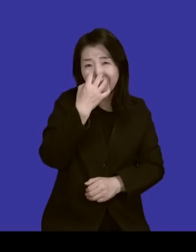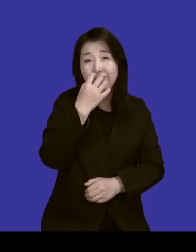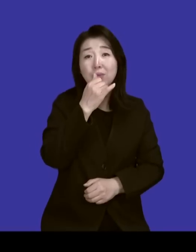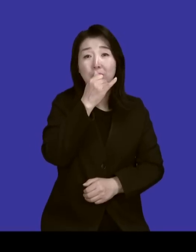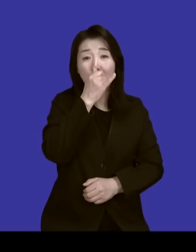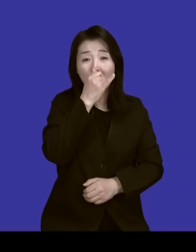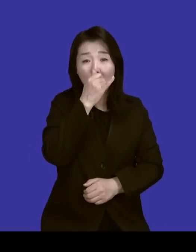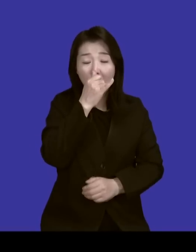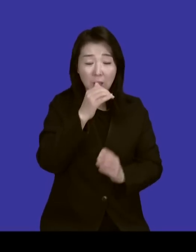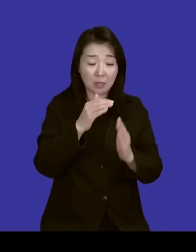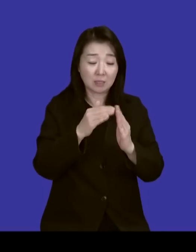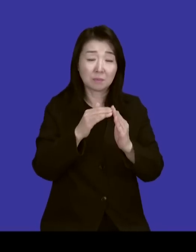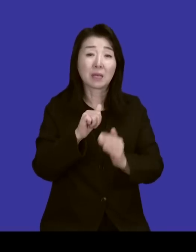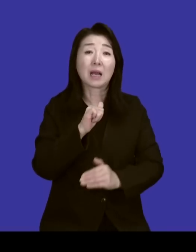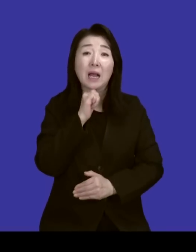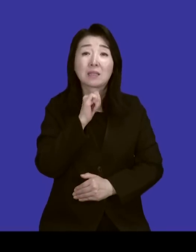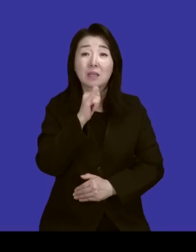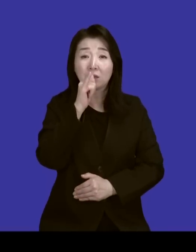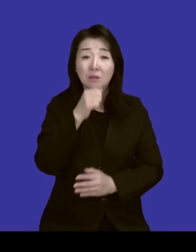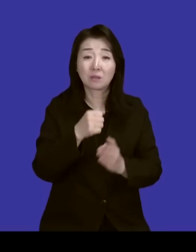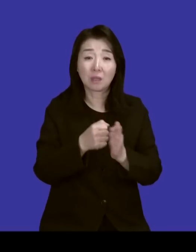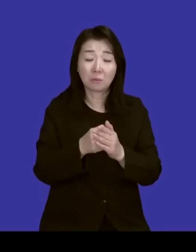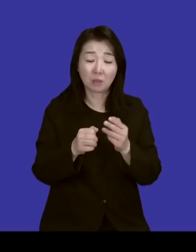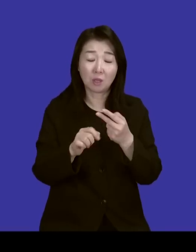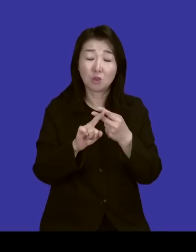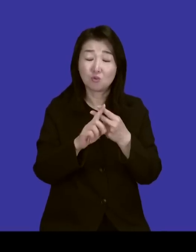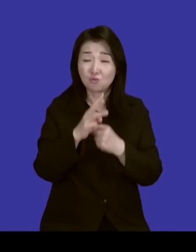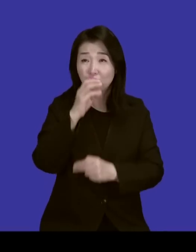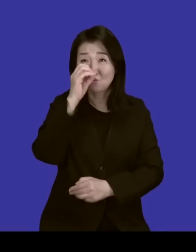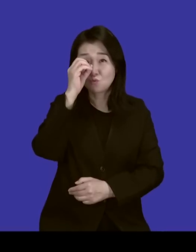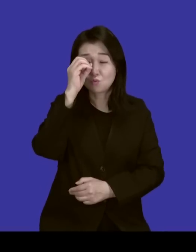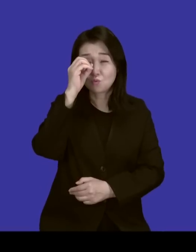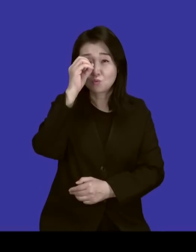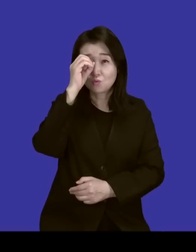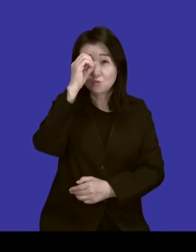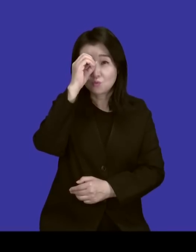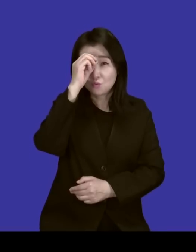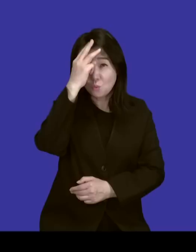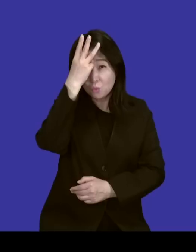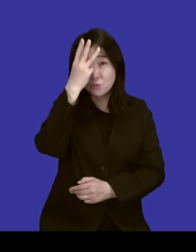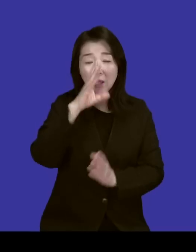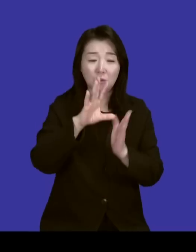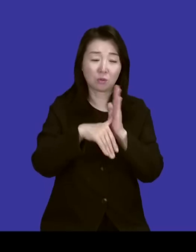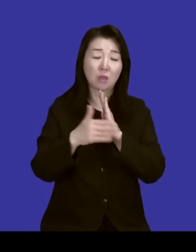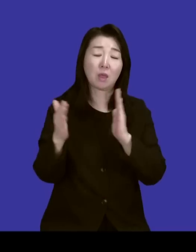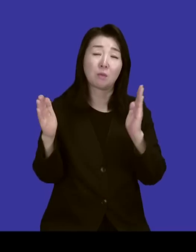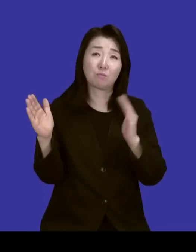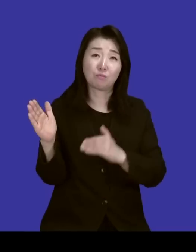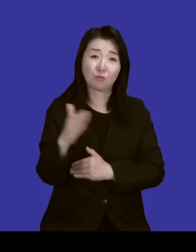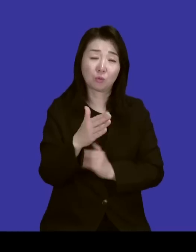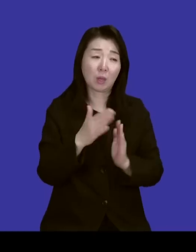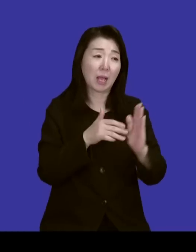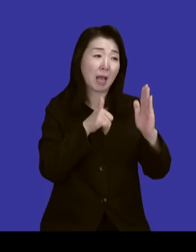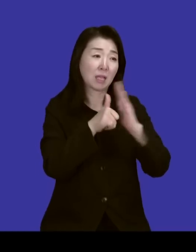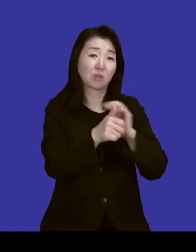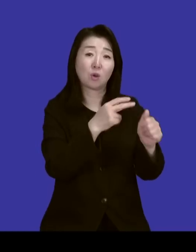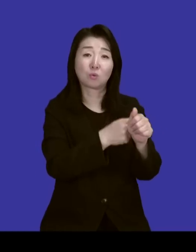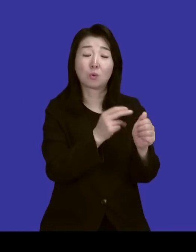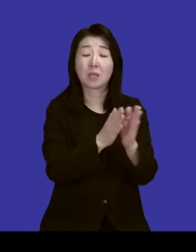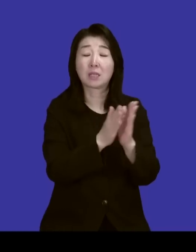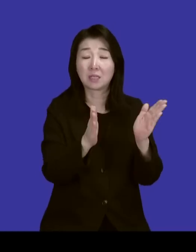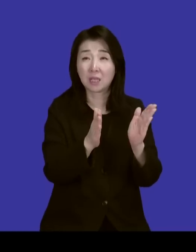제가 중고등학교 시절부터 가정교사를 시작했고 네. 고등학교 때는 아주 전적으로 예.